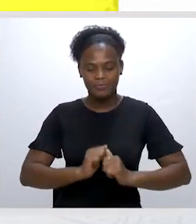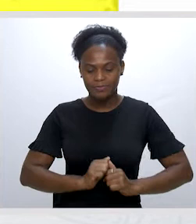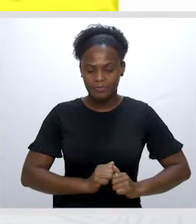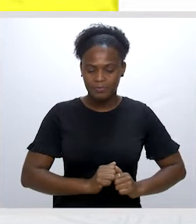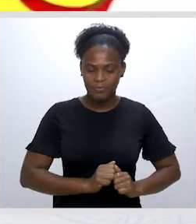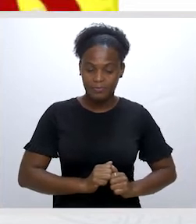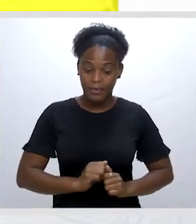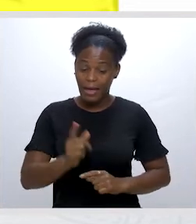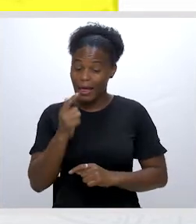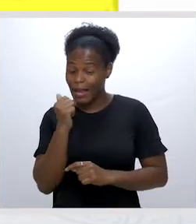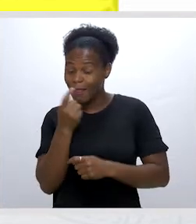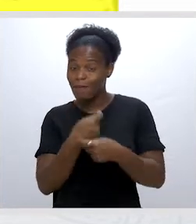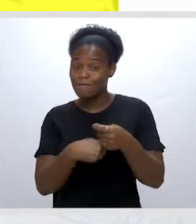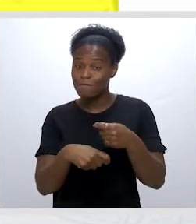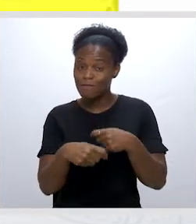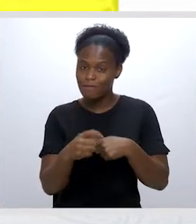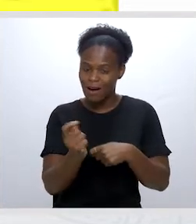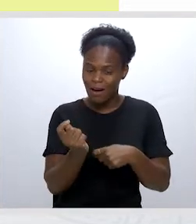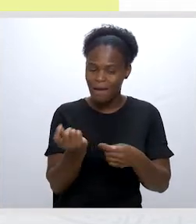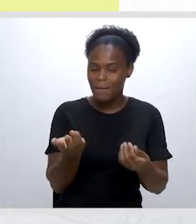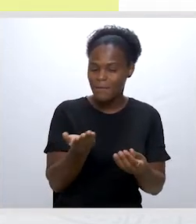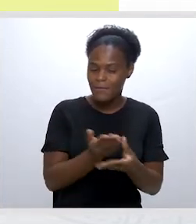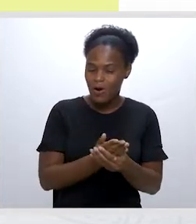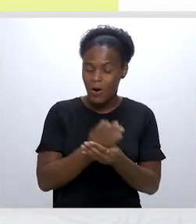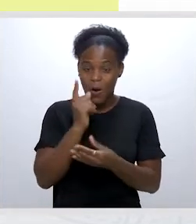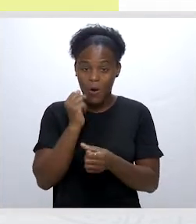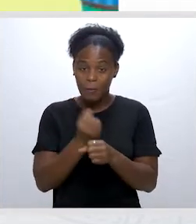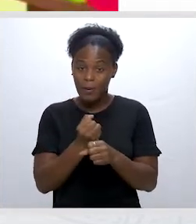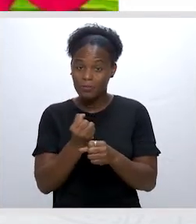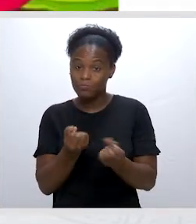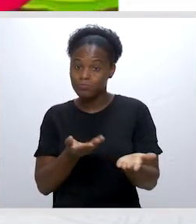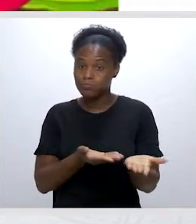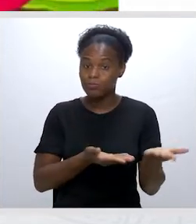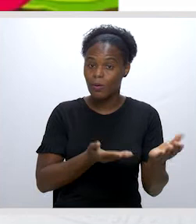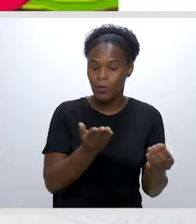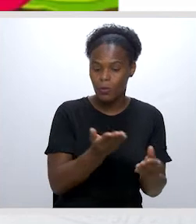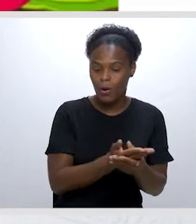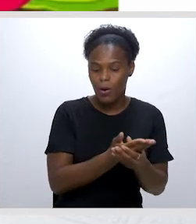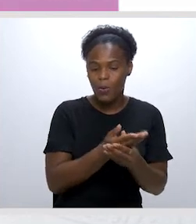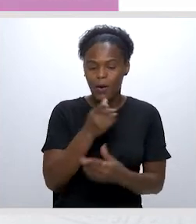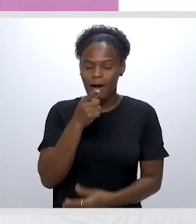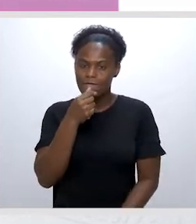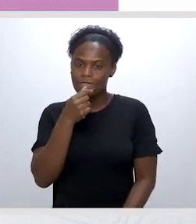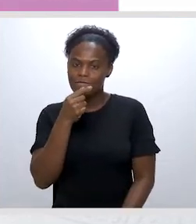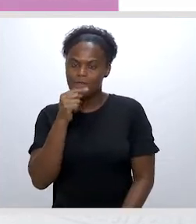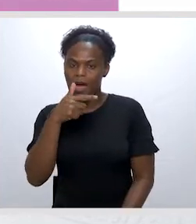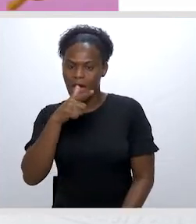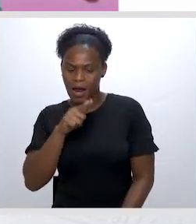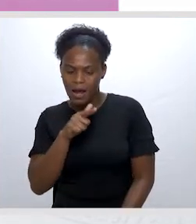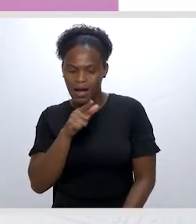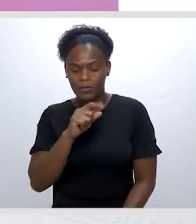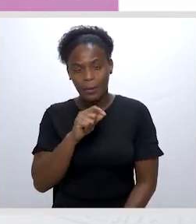Ils vendent du bon pain, le boulanger, du café en grain, c'est l'épicier, des biscuits bien